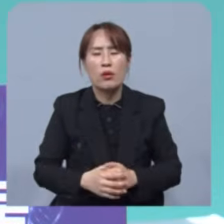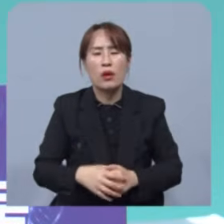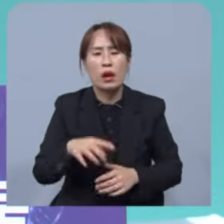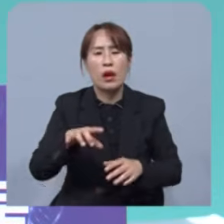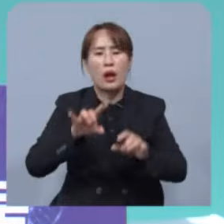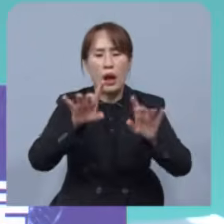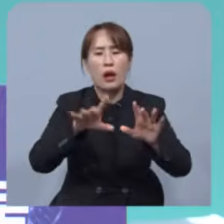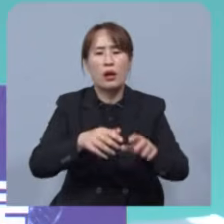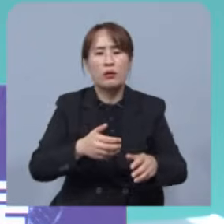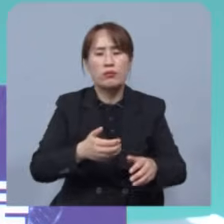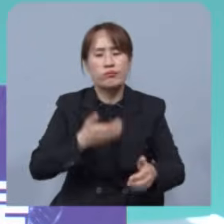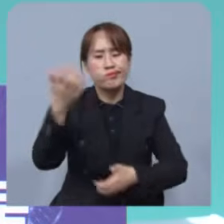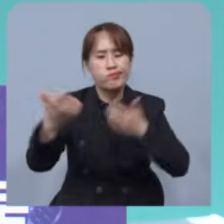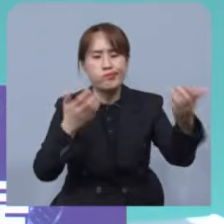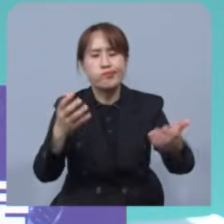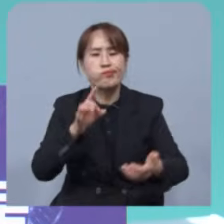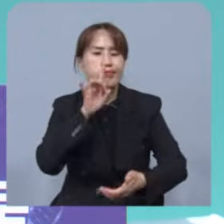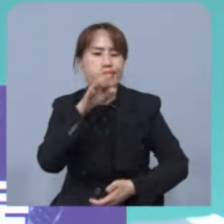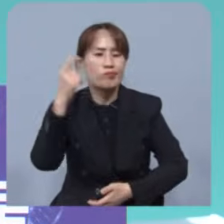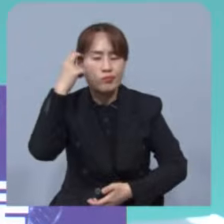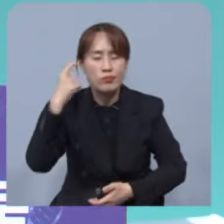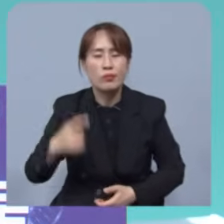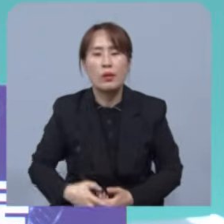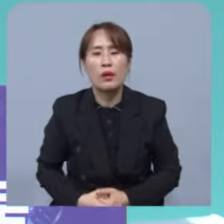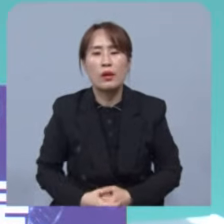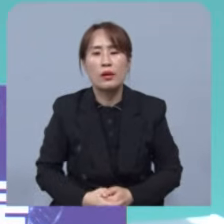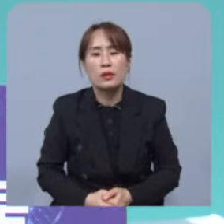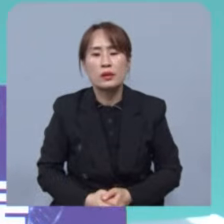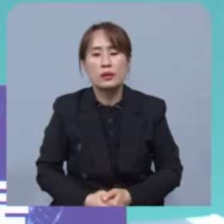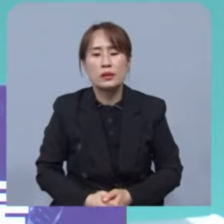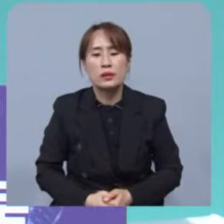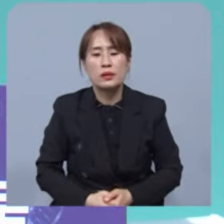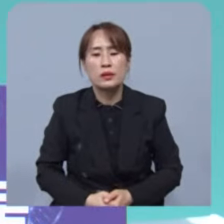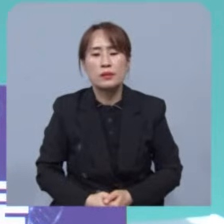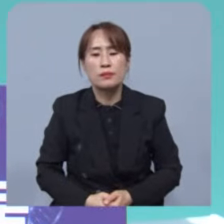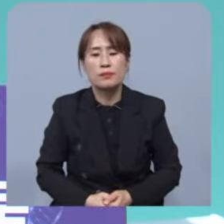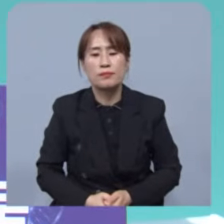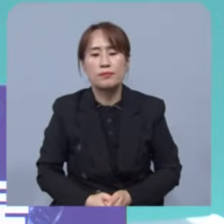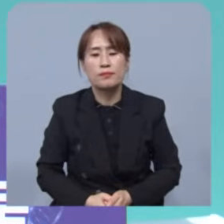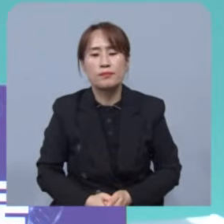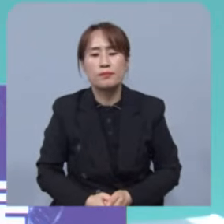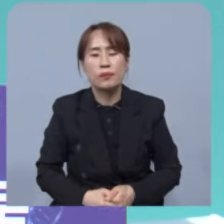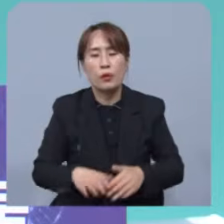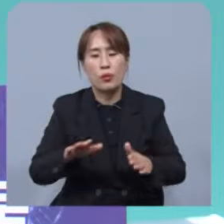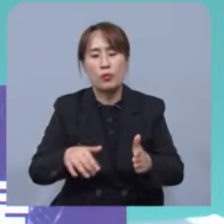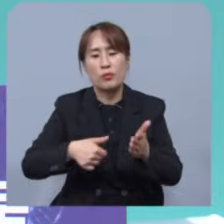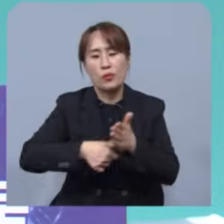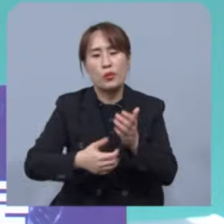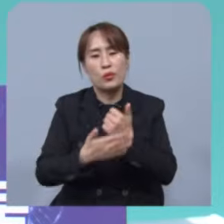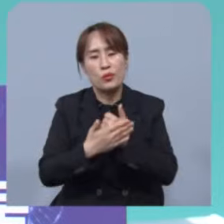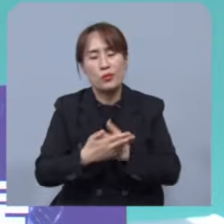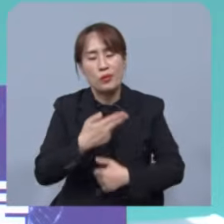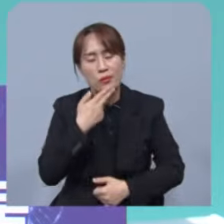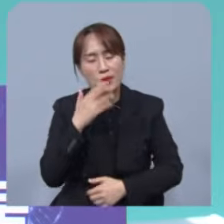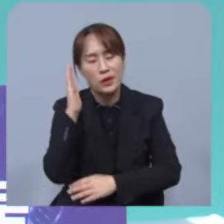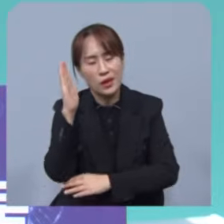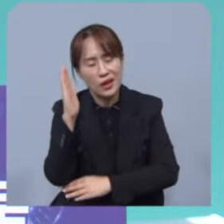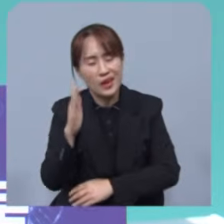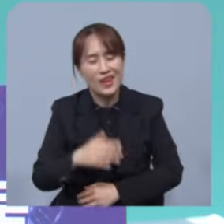없을 것 같다는 생각이 일단 좀 듭니다. 그러니까 현실적인 얘기라서 오늘도 표에 도움이 안 되는 얘기를 해가지고